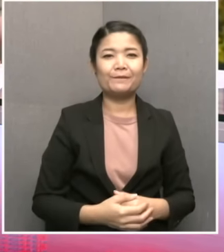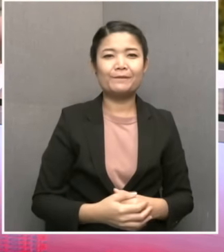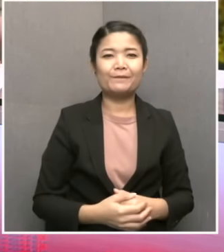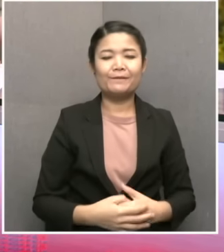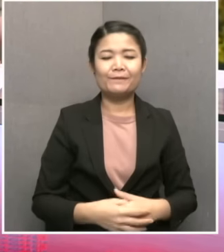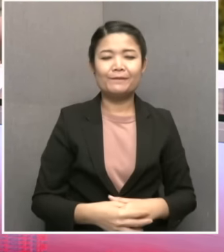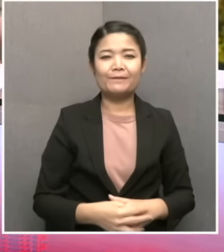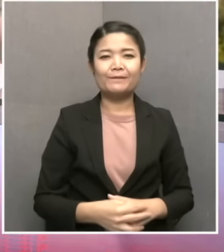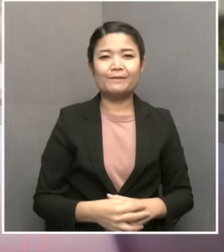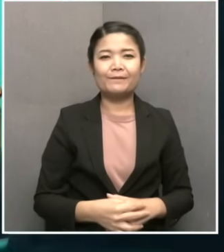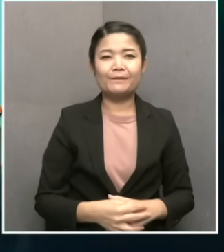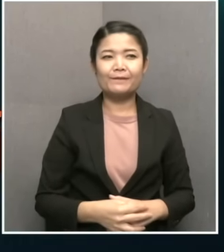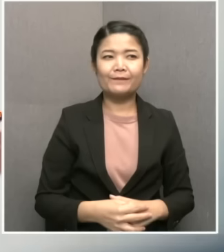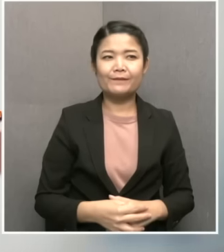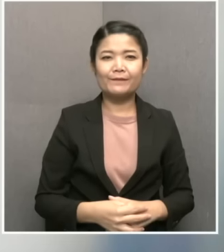ครับ